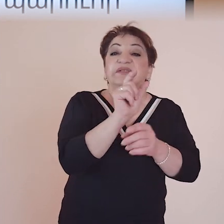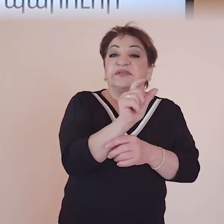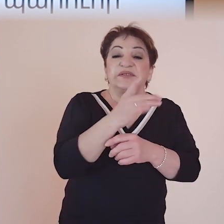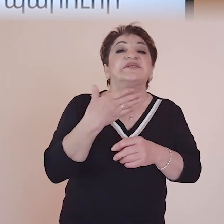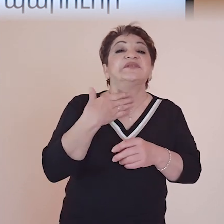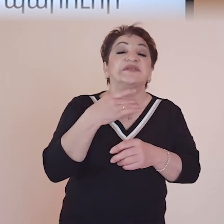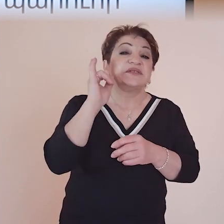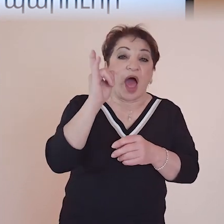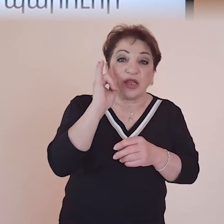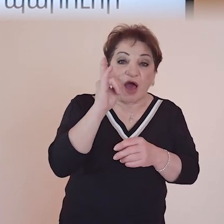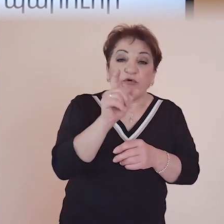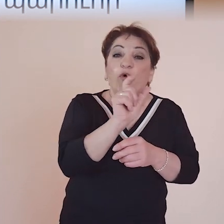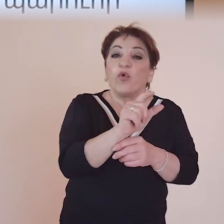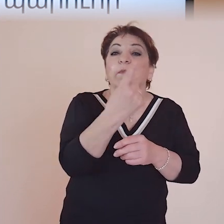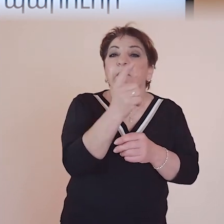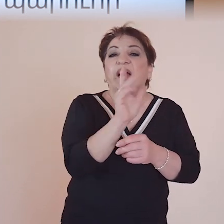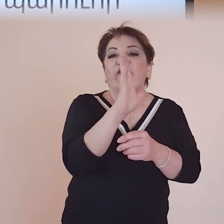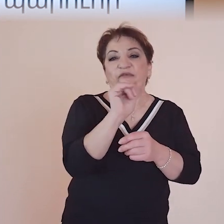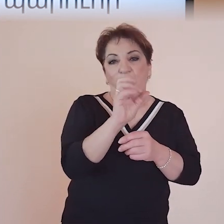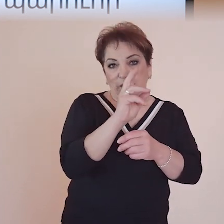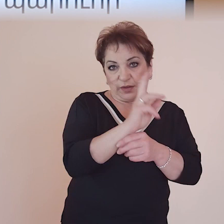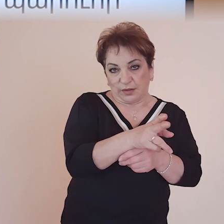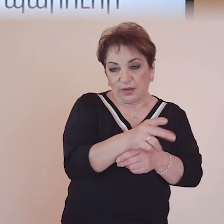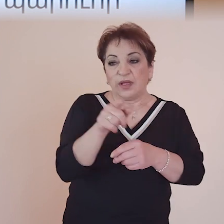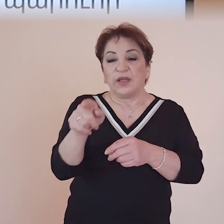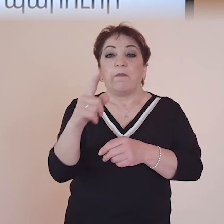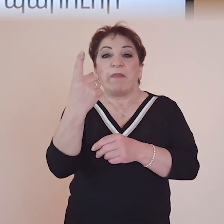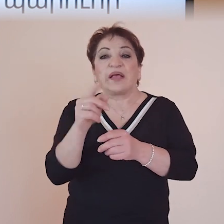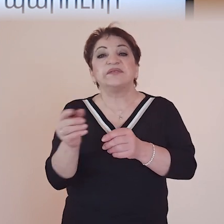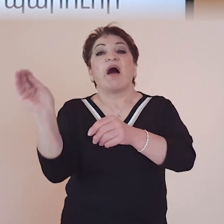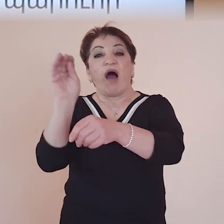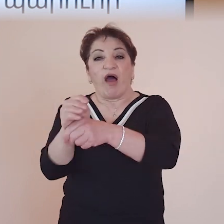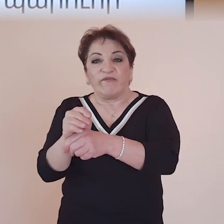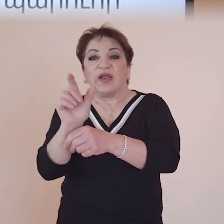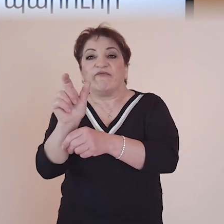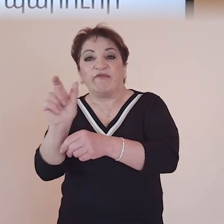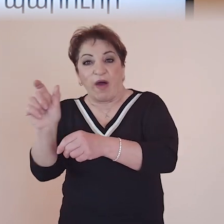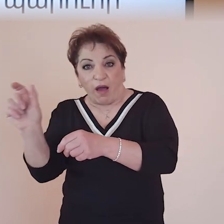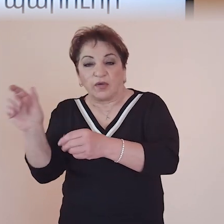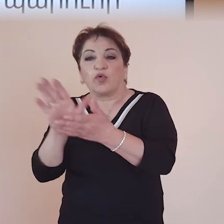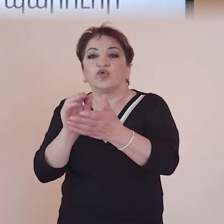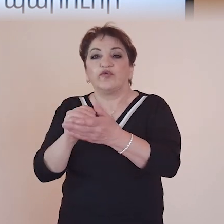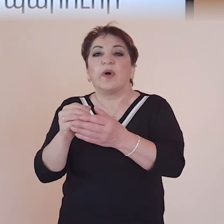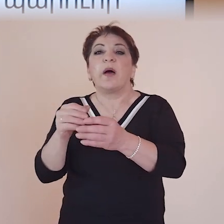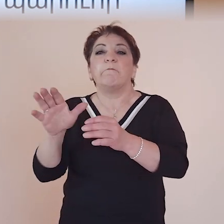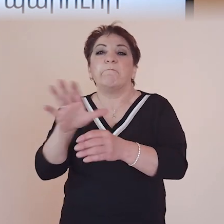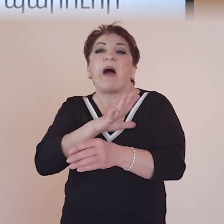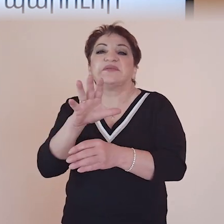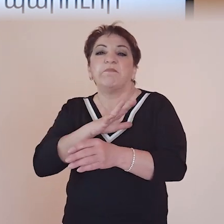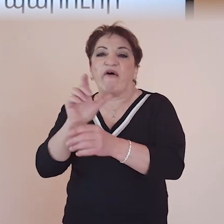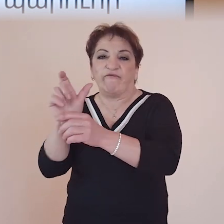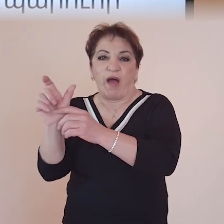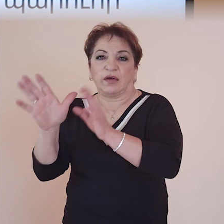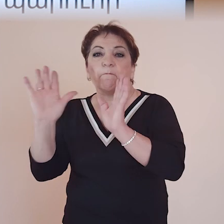ավելի ձայնավոր հնչունների դեպքում արդեն դակ բազմավանք է, այսինքն մեկից ավելի վանք ունեցող բարերը կոչվում են բազմավանք,